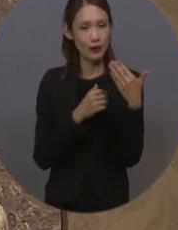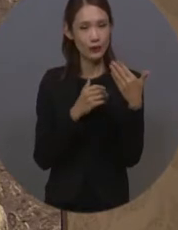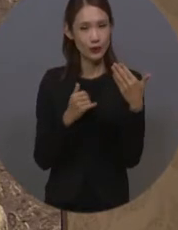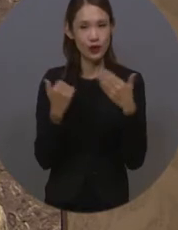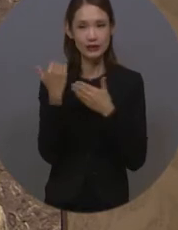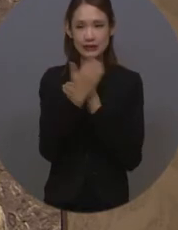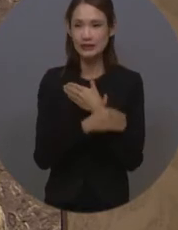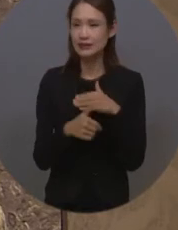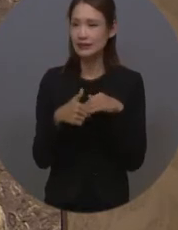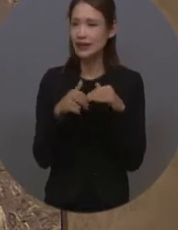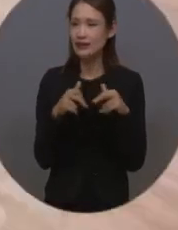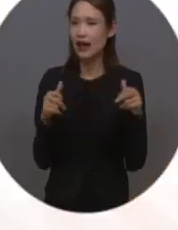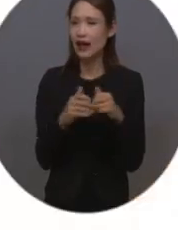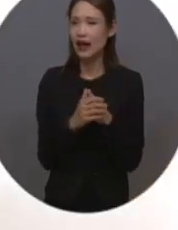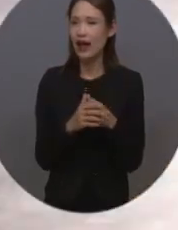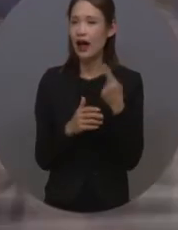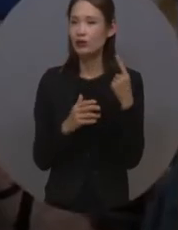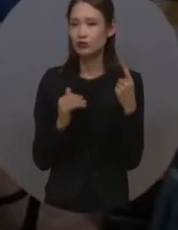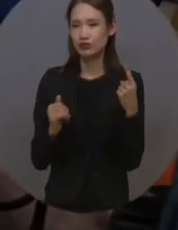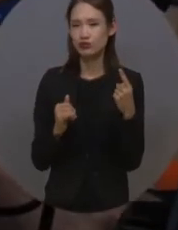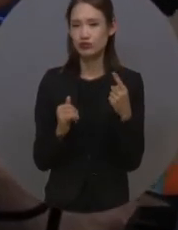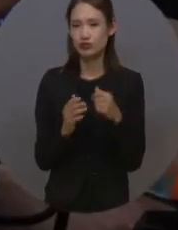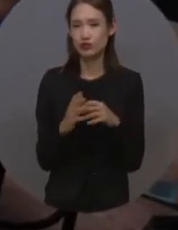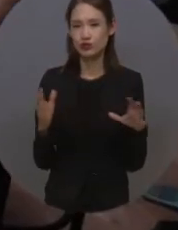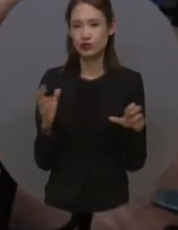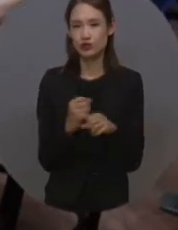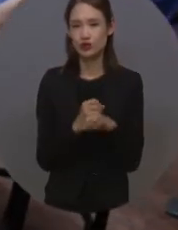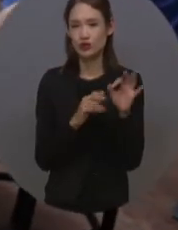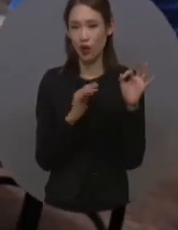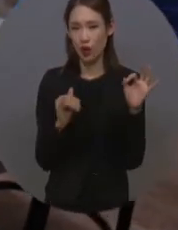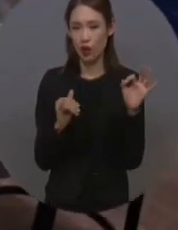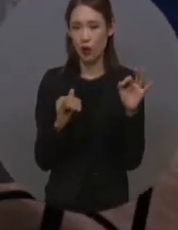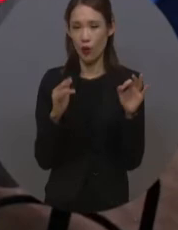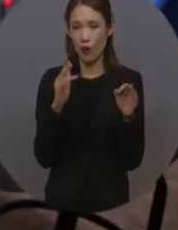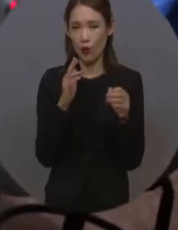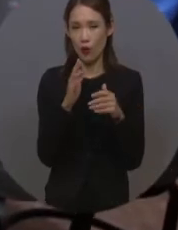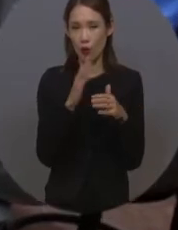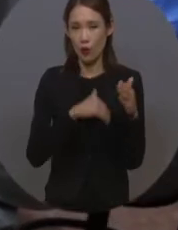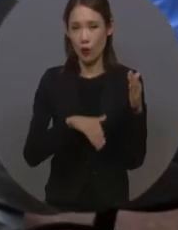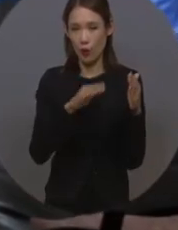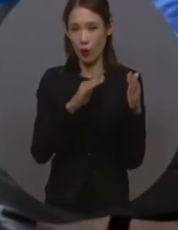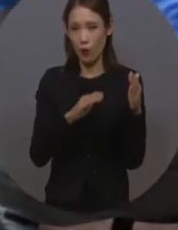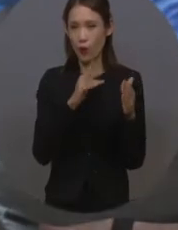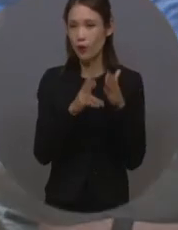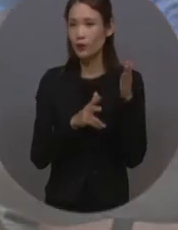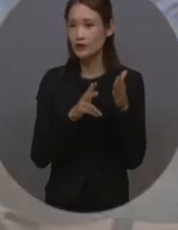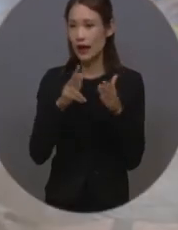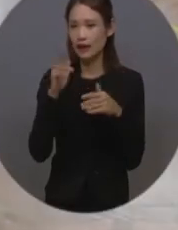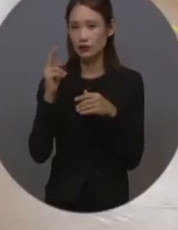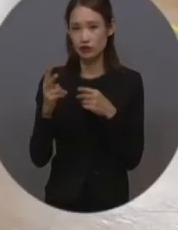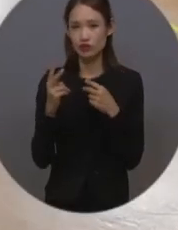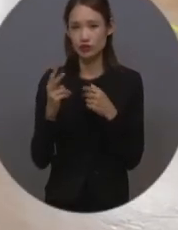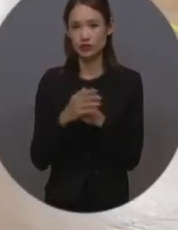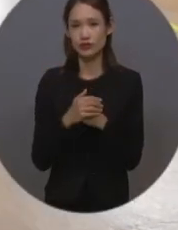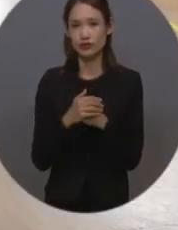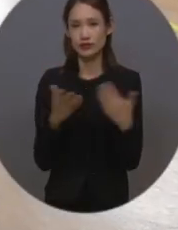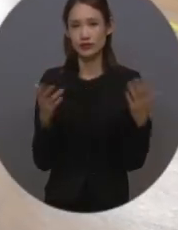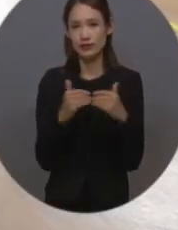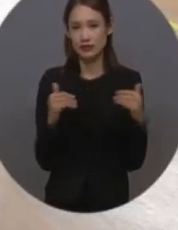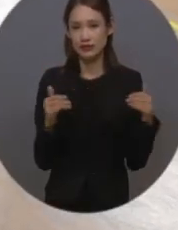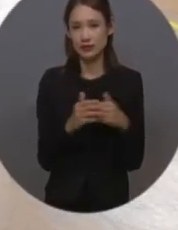지체장애인 1분, 그래서 10분, 그리고 공장장 2분과 네. 또 지원부서 그